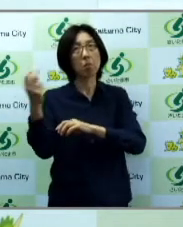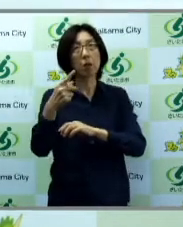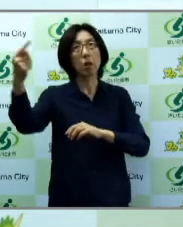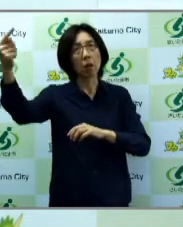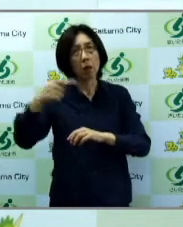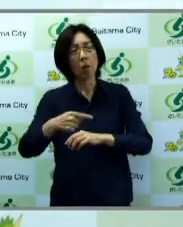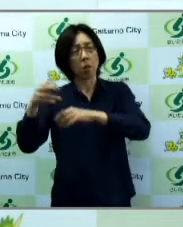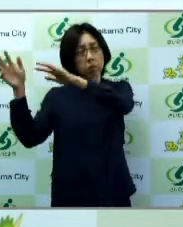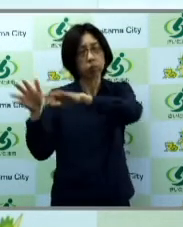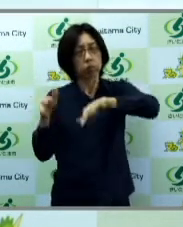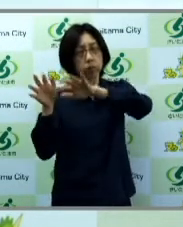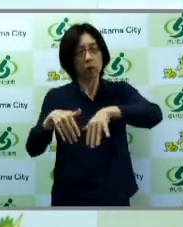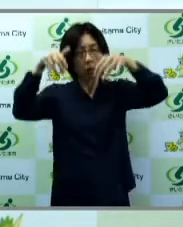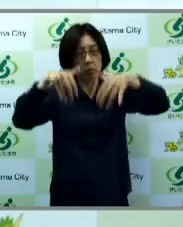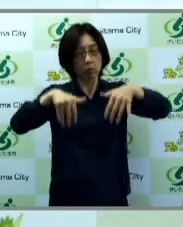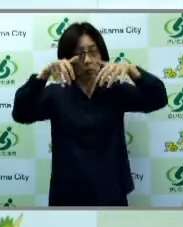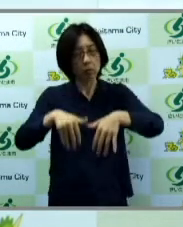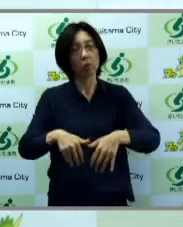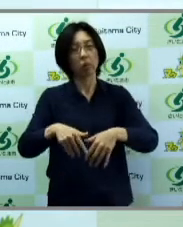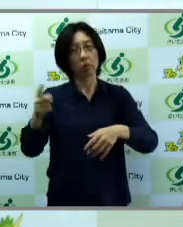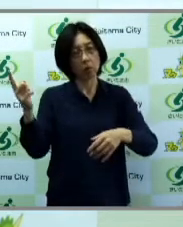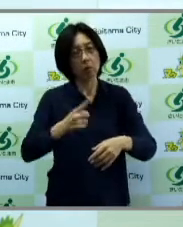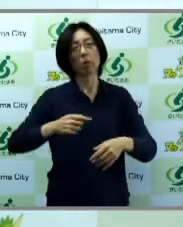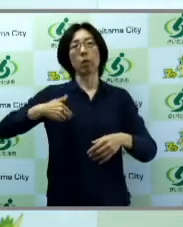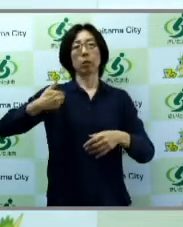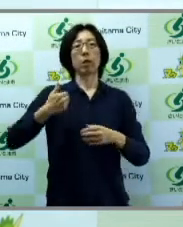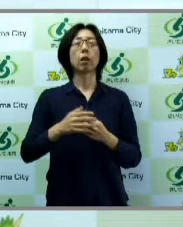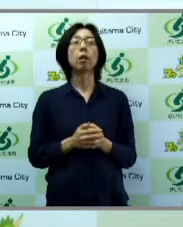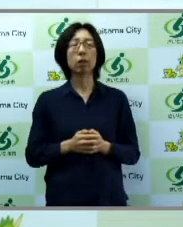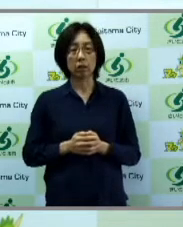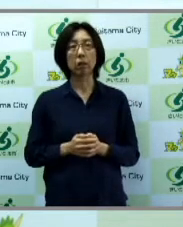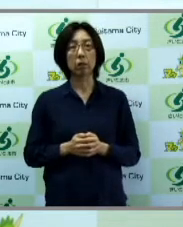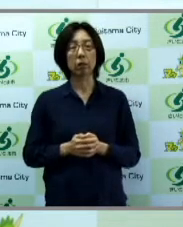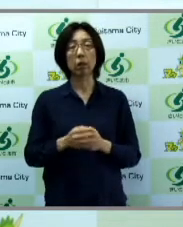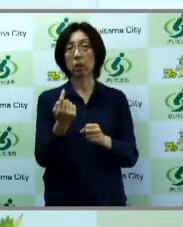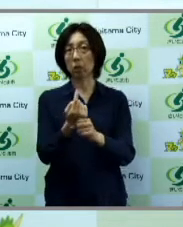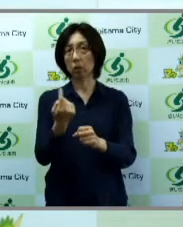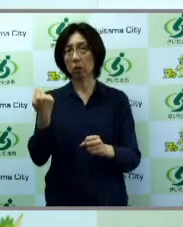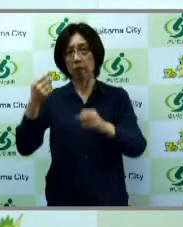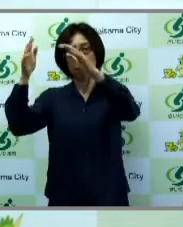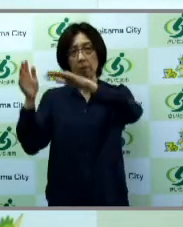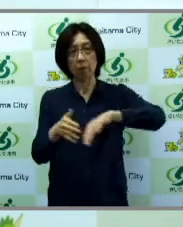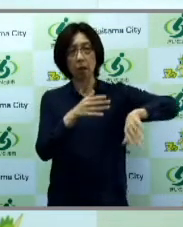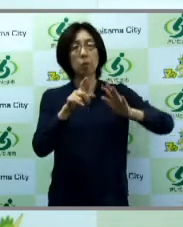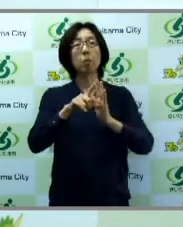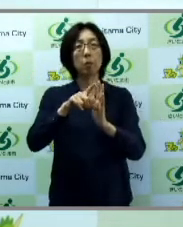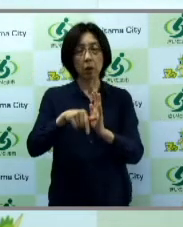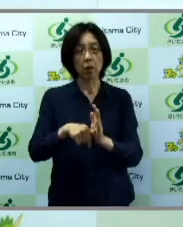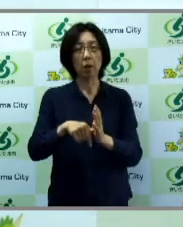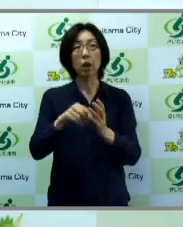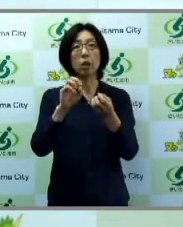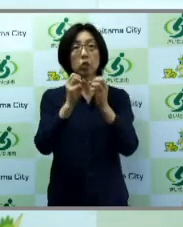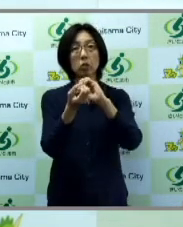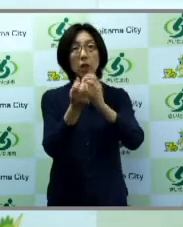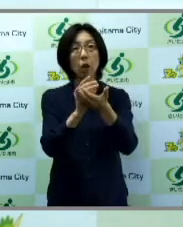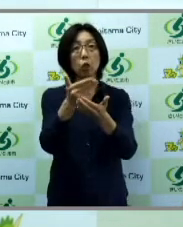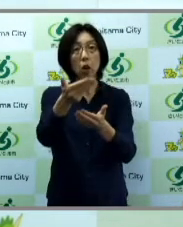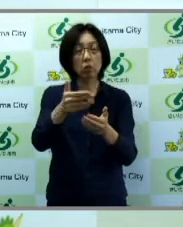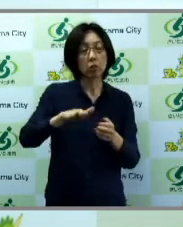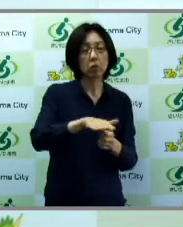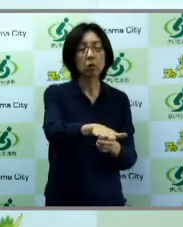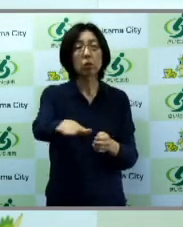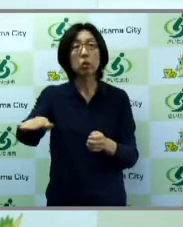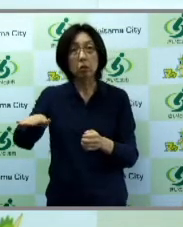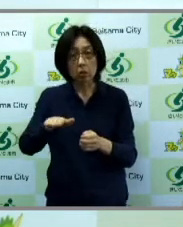ているところであります。令和元年東日本台風では桜区内において大規模な浸水被害